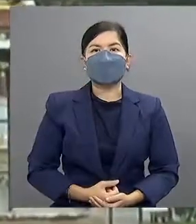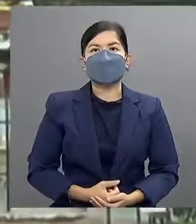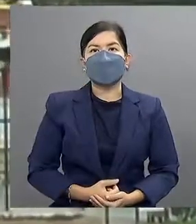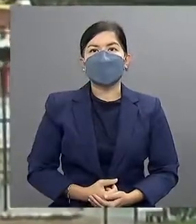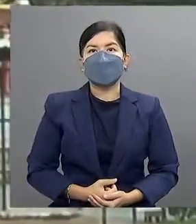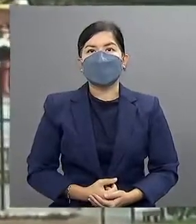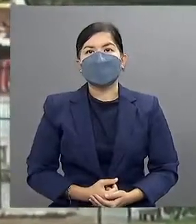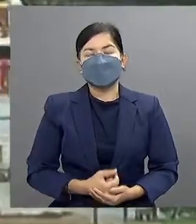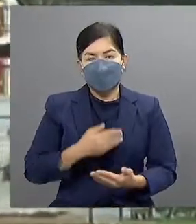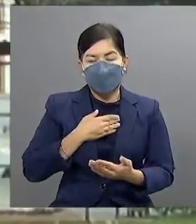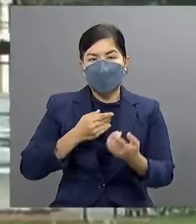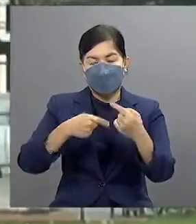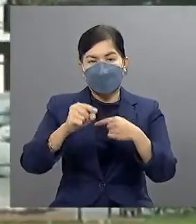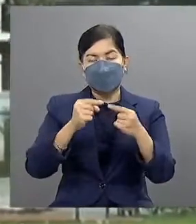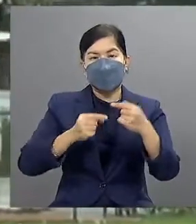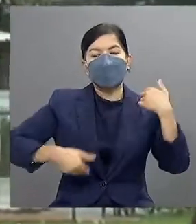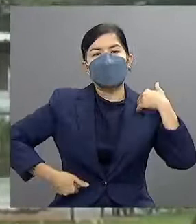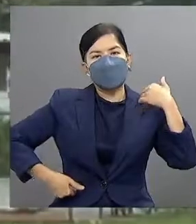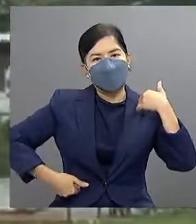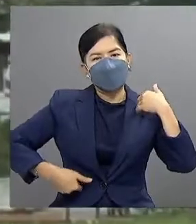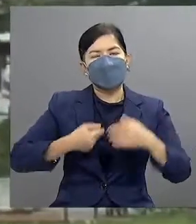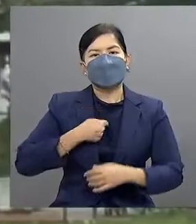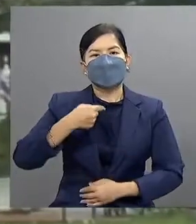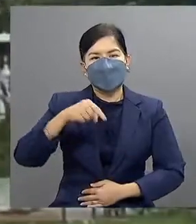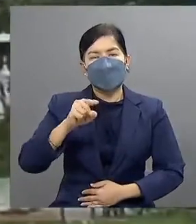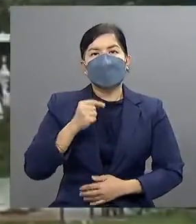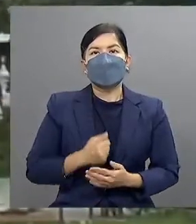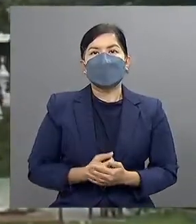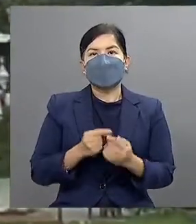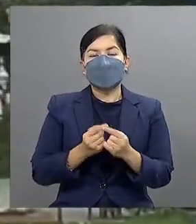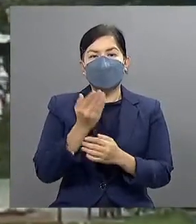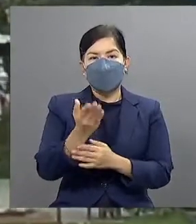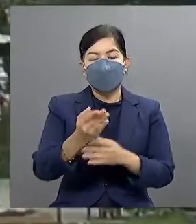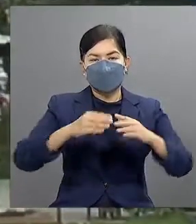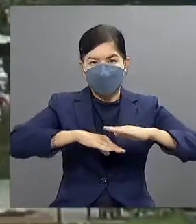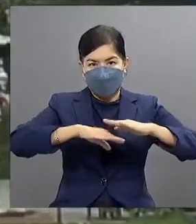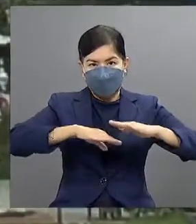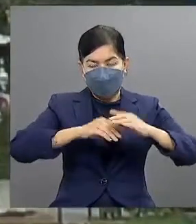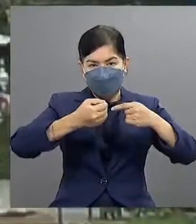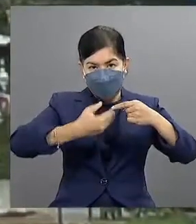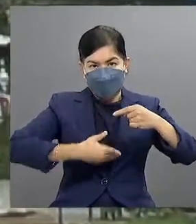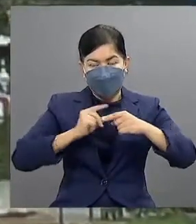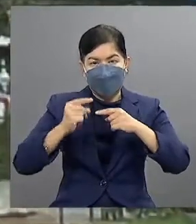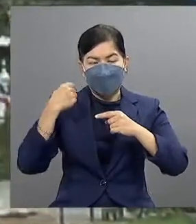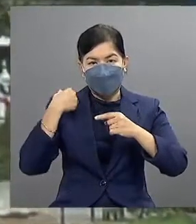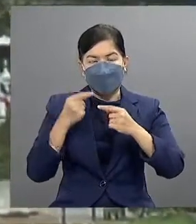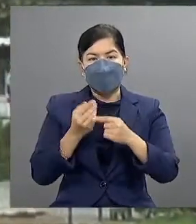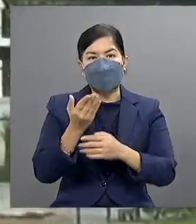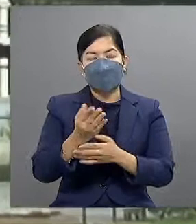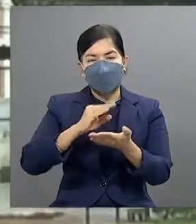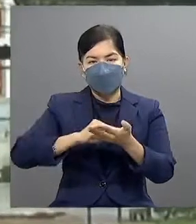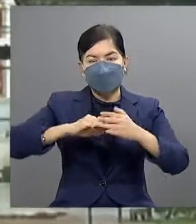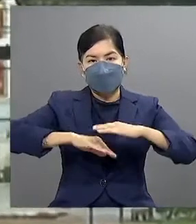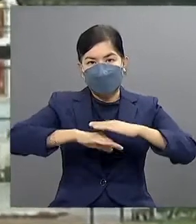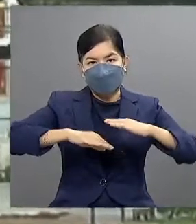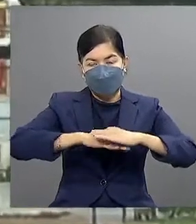ที่กระบี่ไปขอคัดประจำวันมาก็เลยได้สู้คดีม